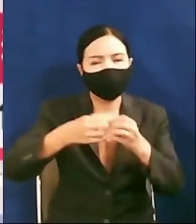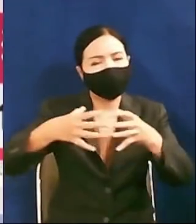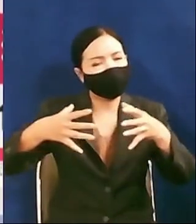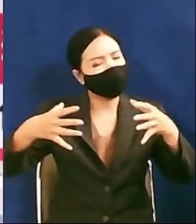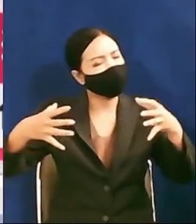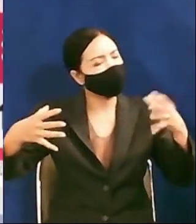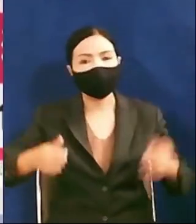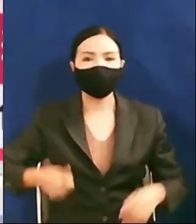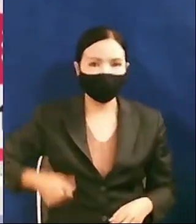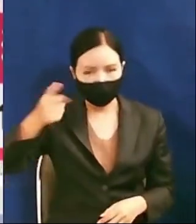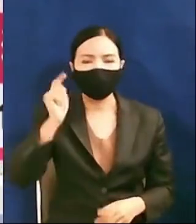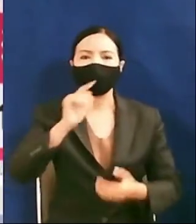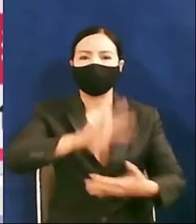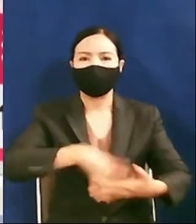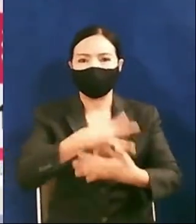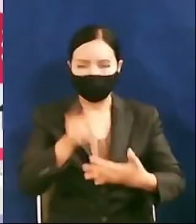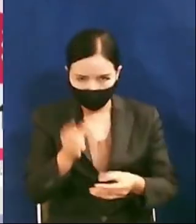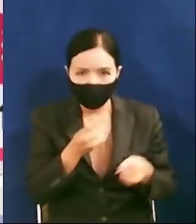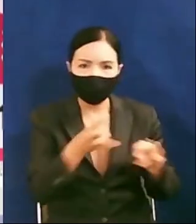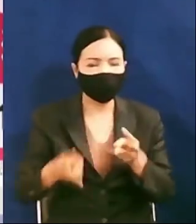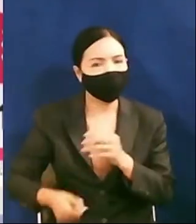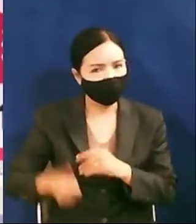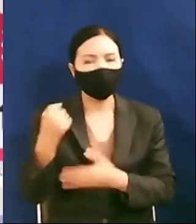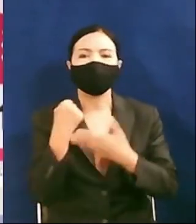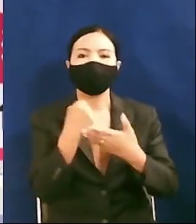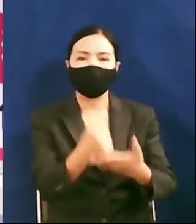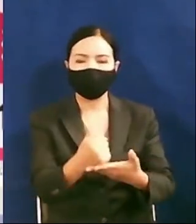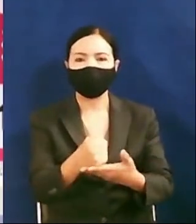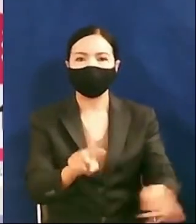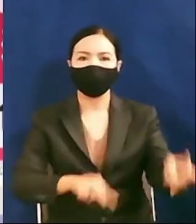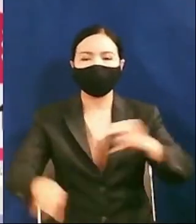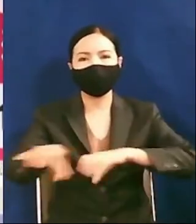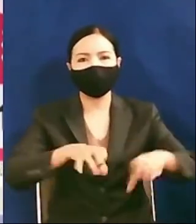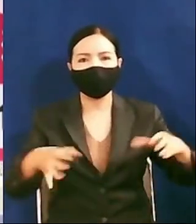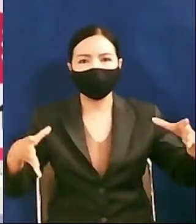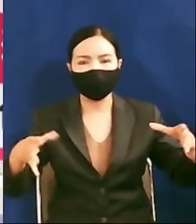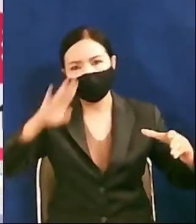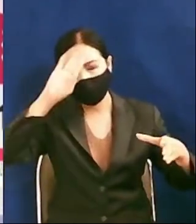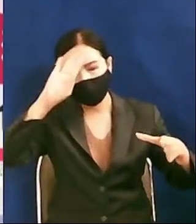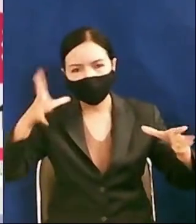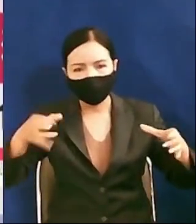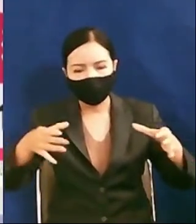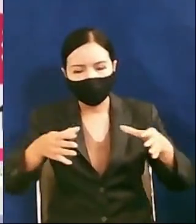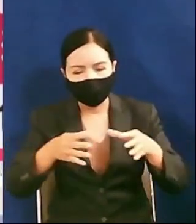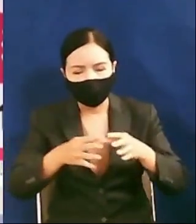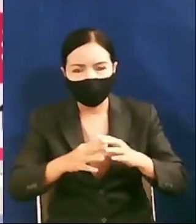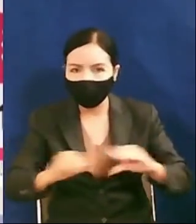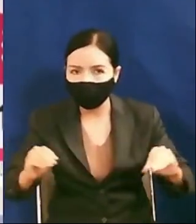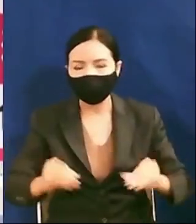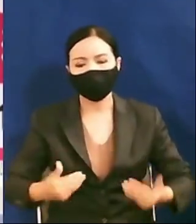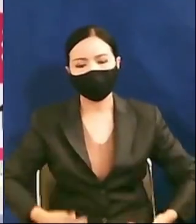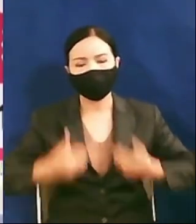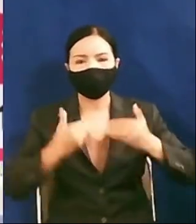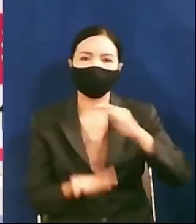นะครับก็เป็นยุทธศาสตร์เป็นวิธีที่ดีที่จะทำให้การควบคุมโรคของเราเนี่ยครับเกิดประสิทธิผลเราก็จะได้กลับมา